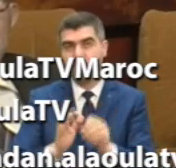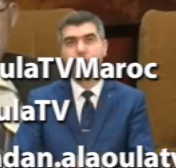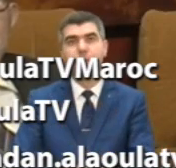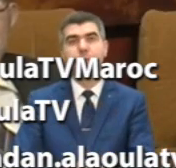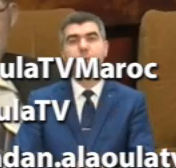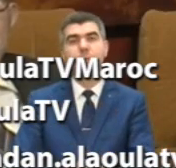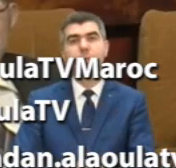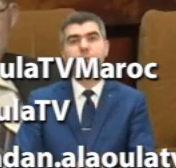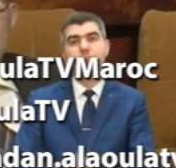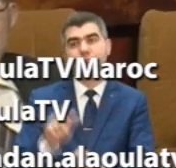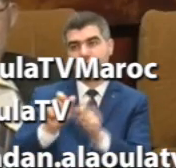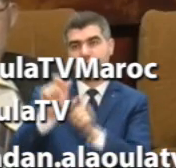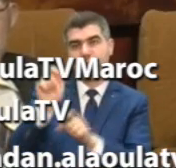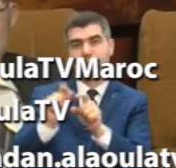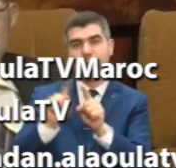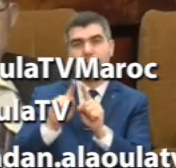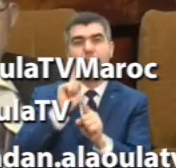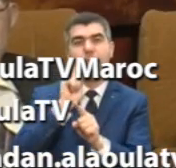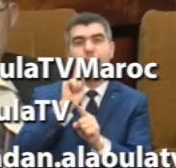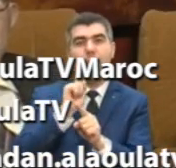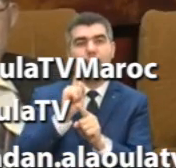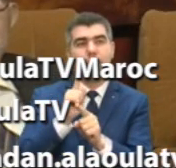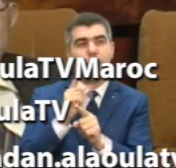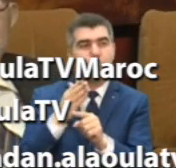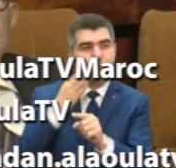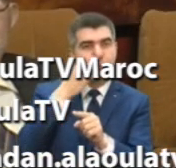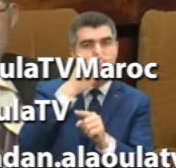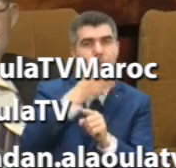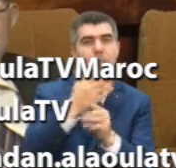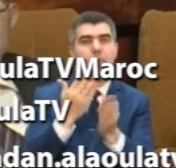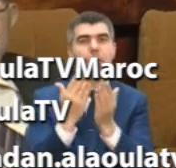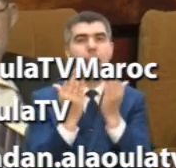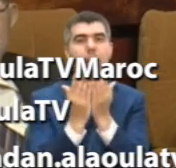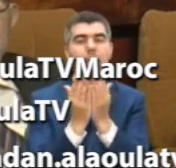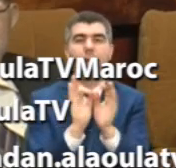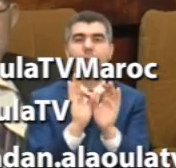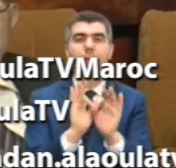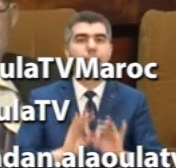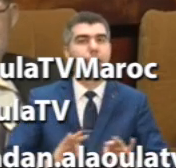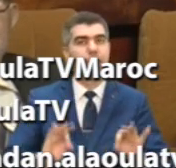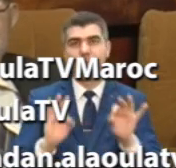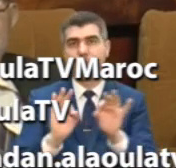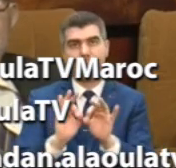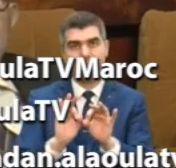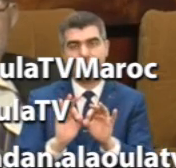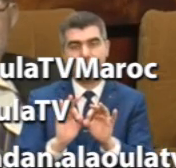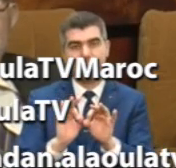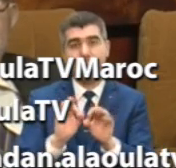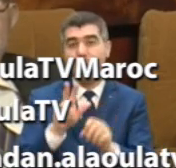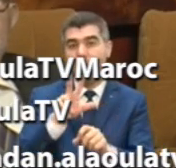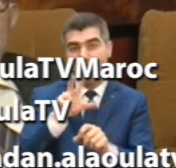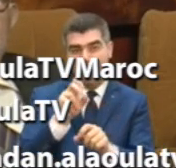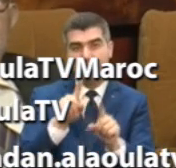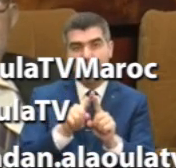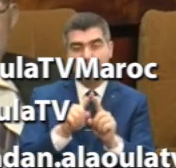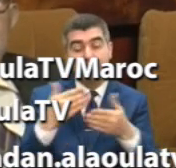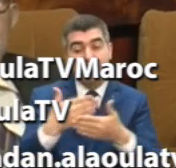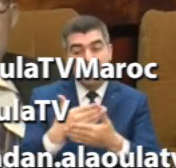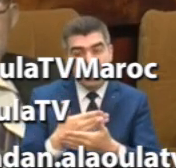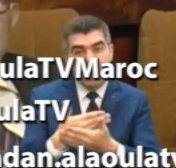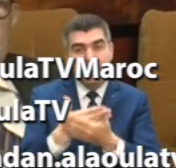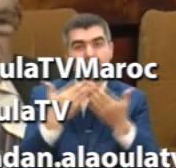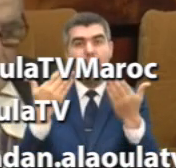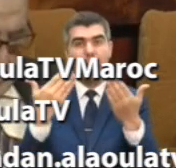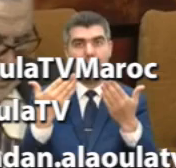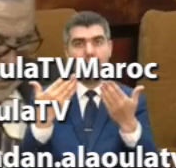أن الفتيات كيضطروا أنهم ما يجوش للمدارس لأن ما ميمكنش، لأن كتعرفوا بلي كيجيو من الصباح حتى العشية باش تقضي